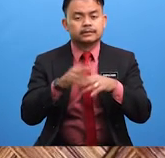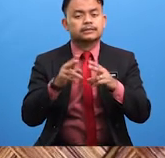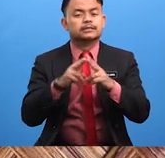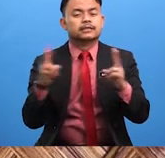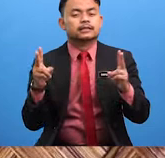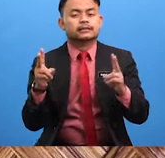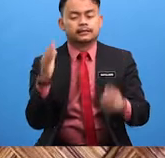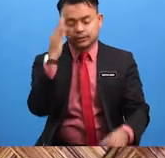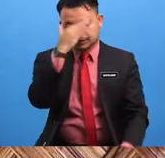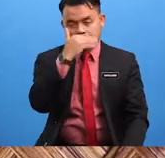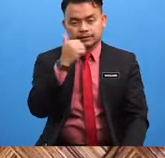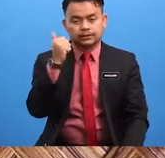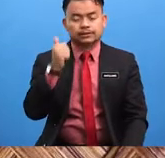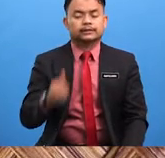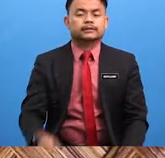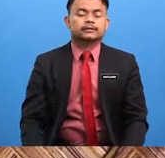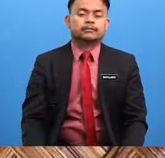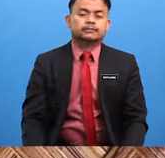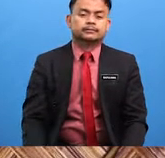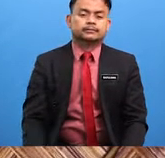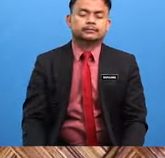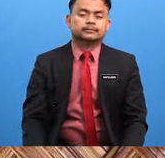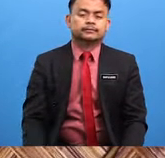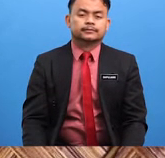dikagumi oleh ramai pembuat anyaman pandan dan mengkuang.